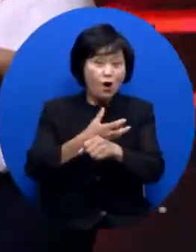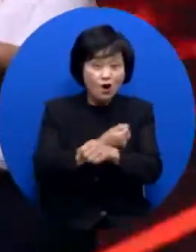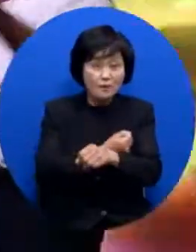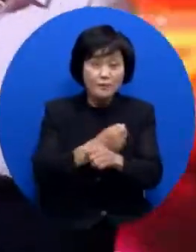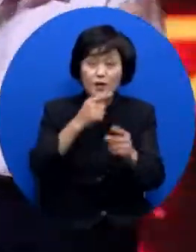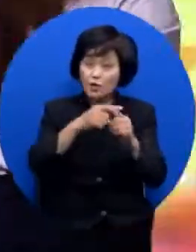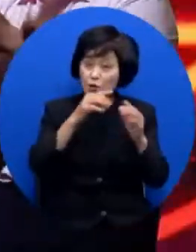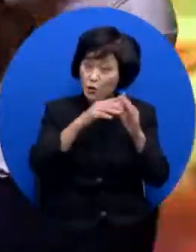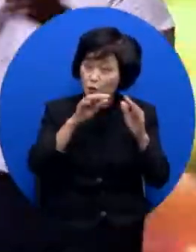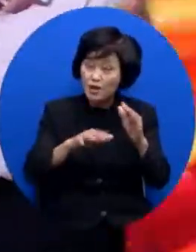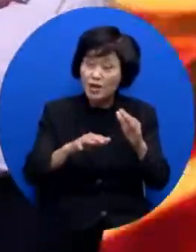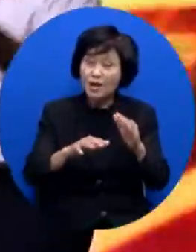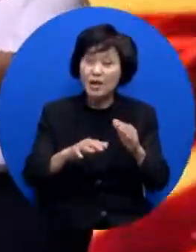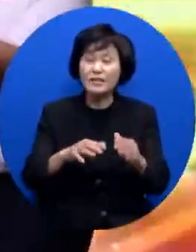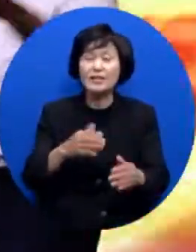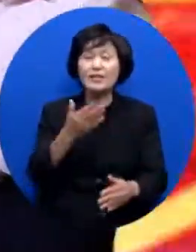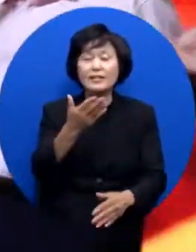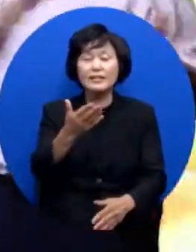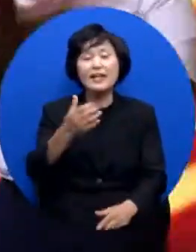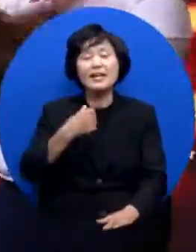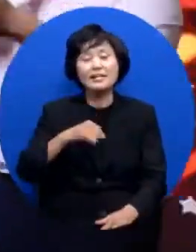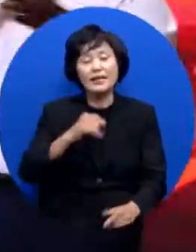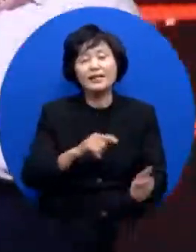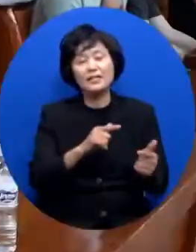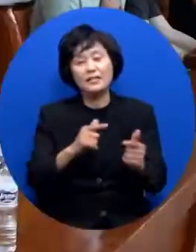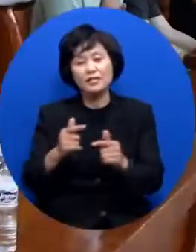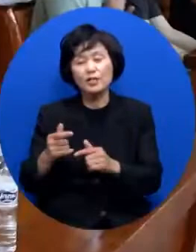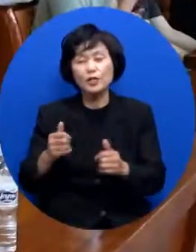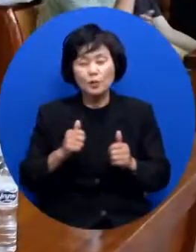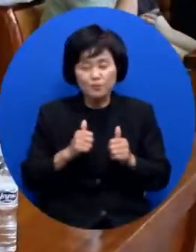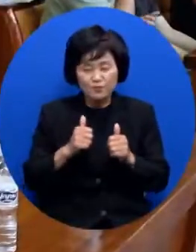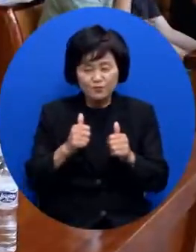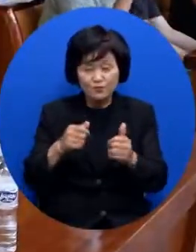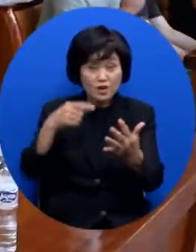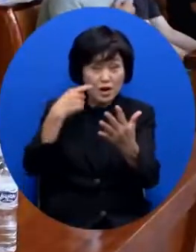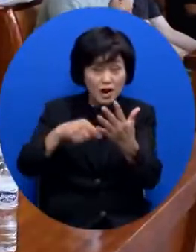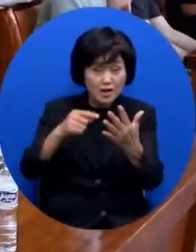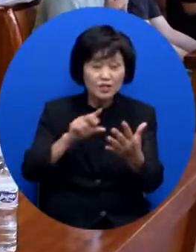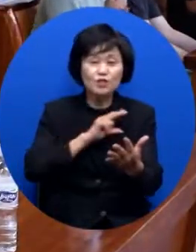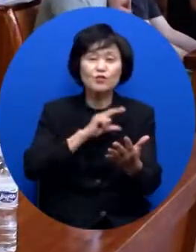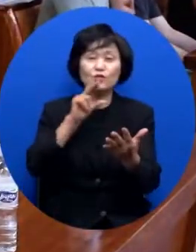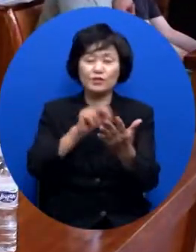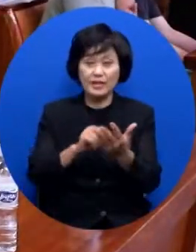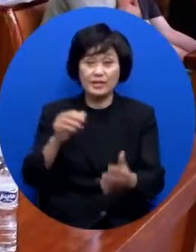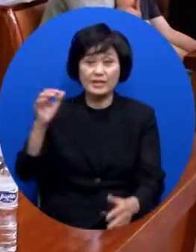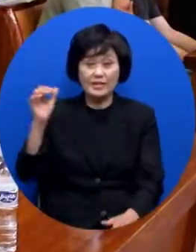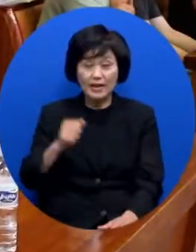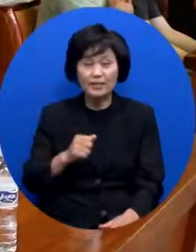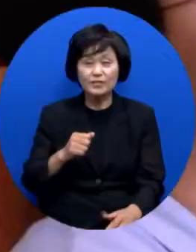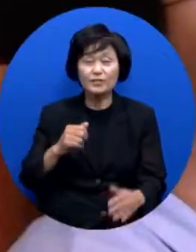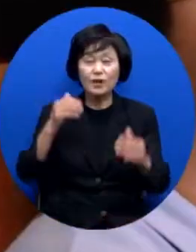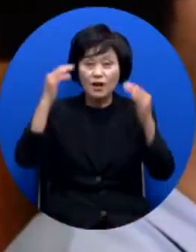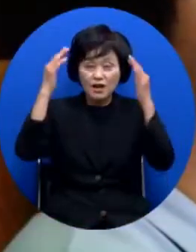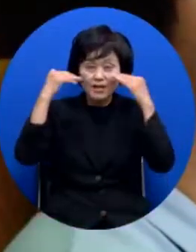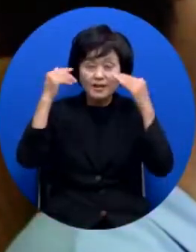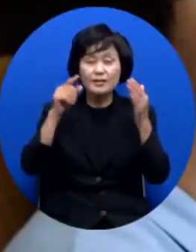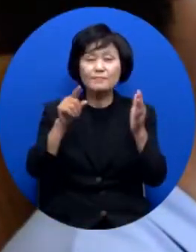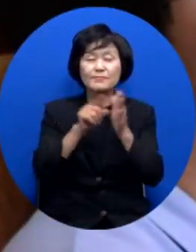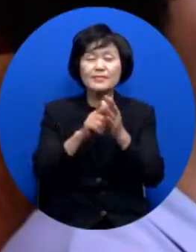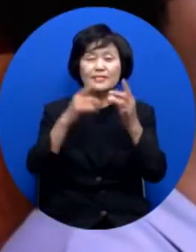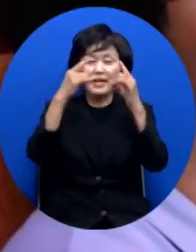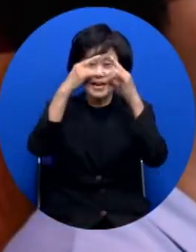청사교회는 내 자녀에게 부지런히 가르치라는 주제로 5차 세대통합 여름 신앙캠프를